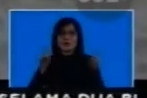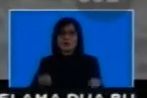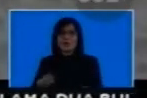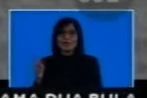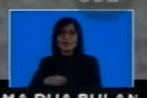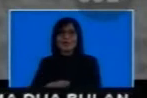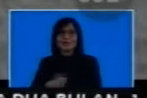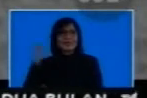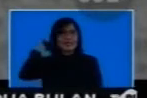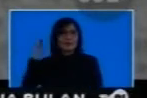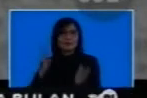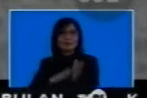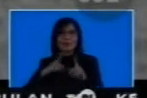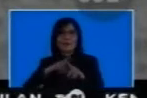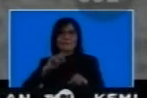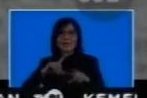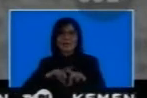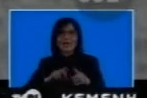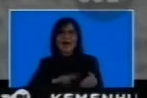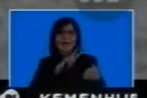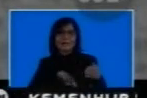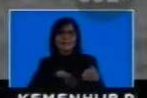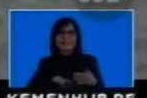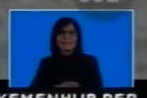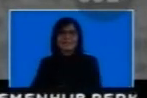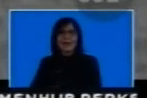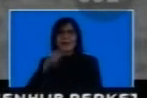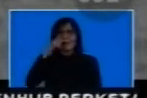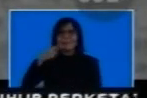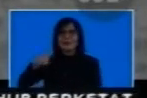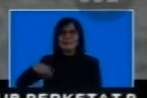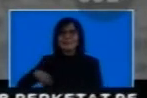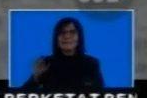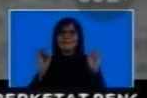Selanjutnya, surat dari Ibu Maria akan dibacakan